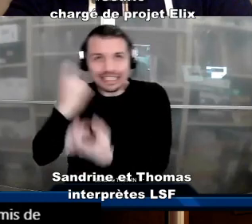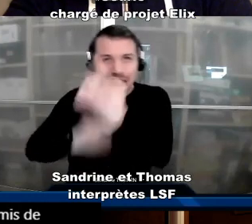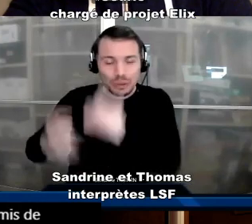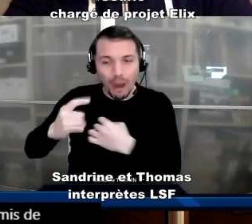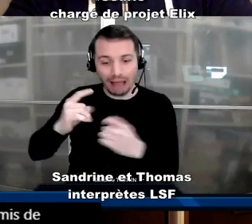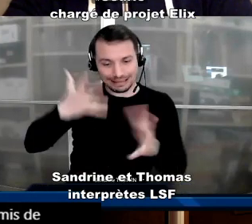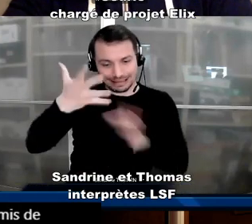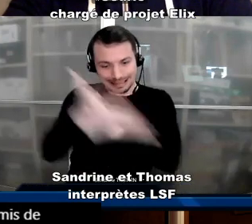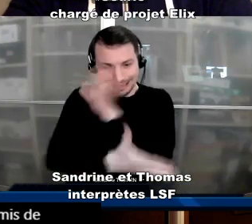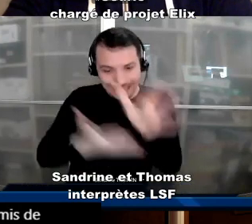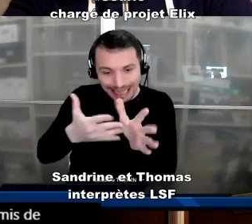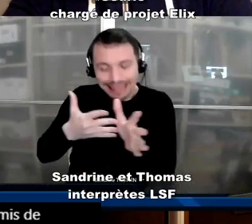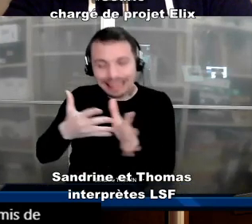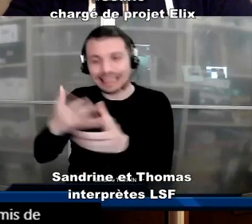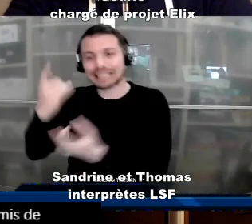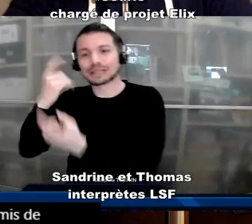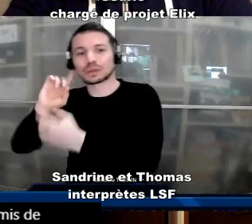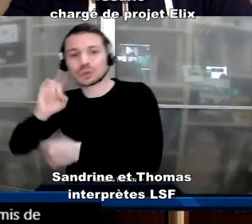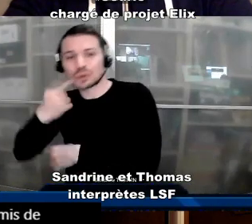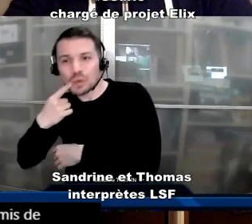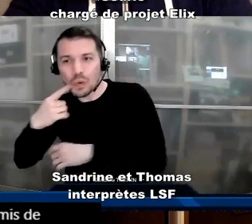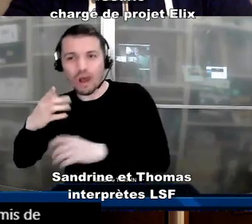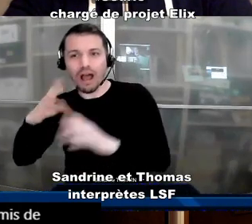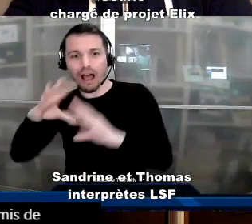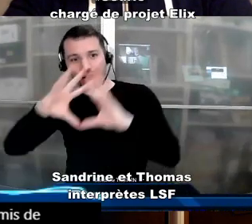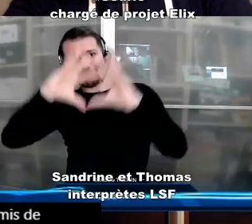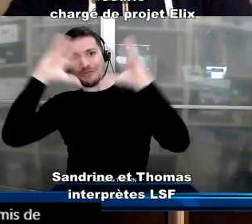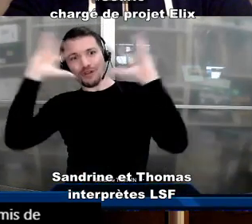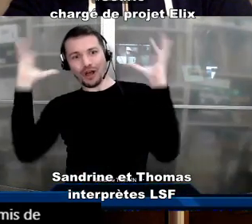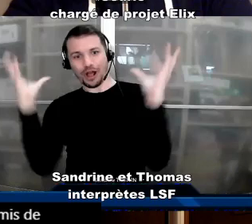sourds, d'avoir une vision un peu